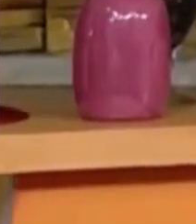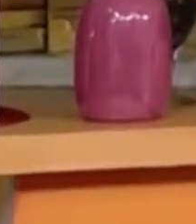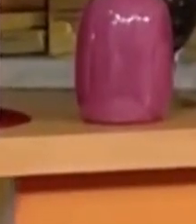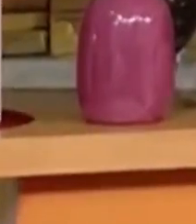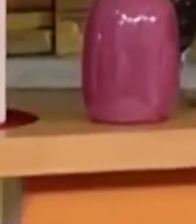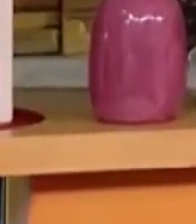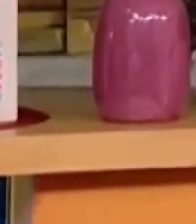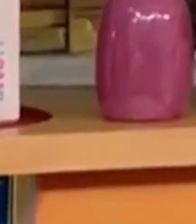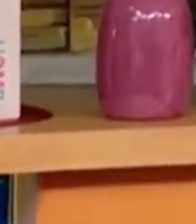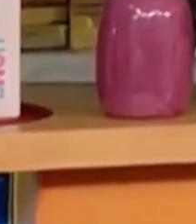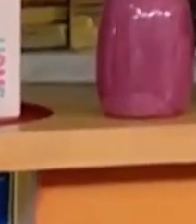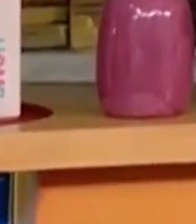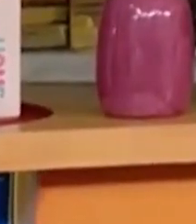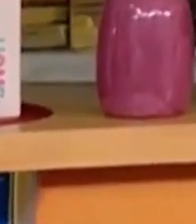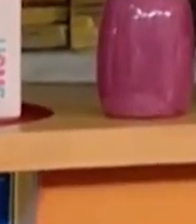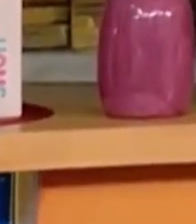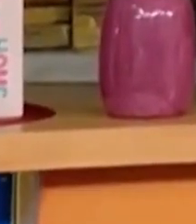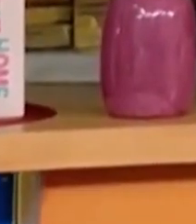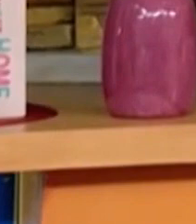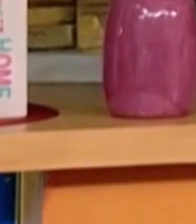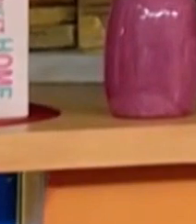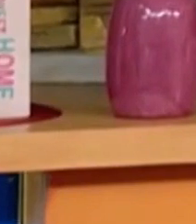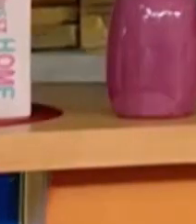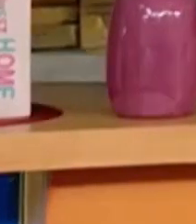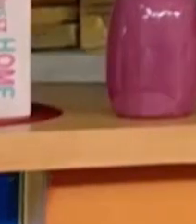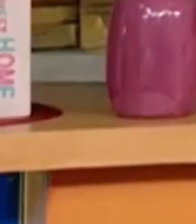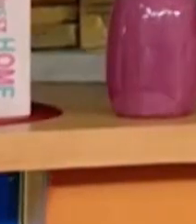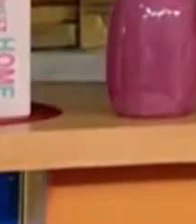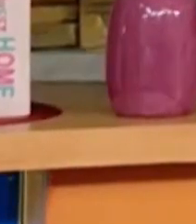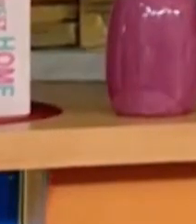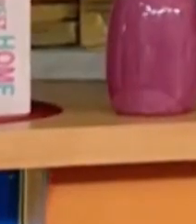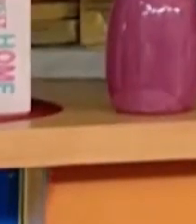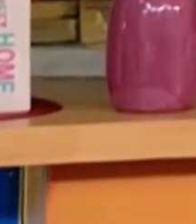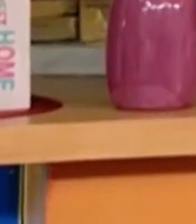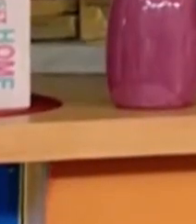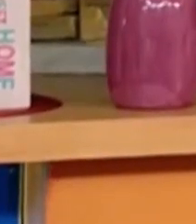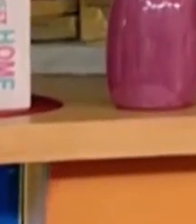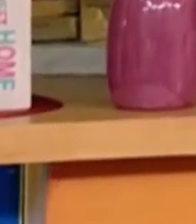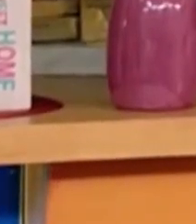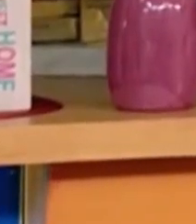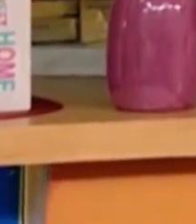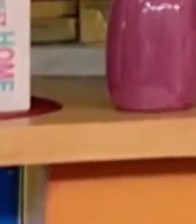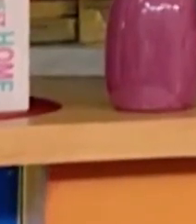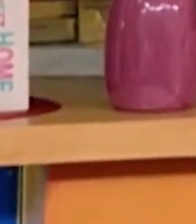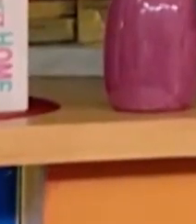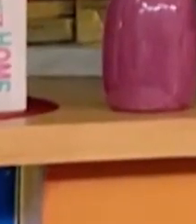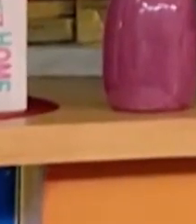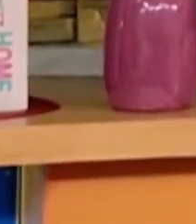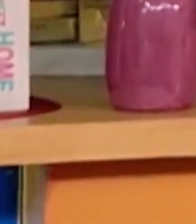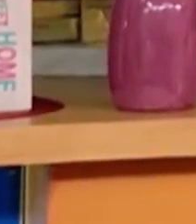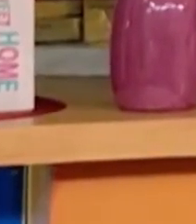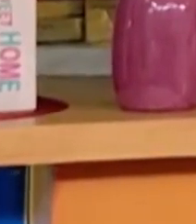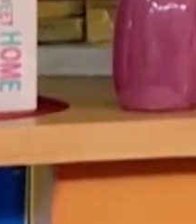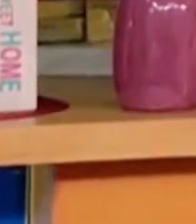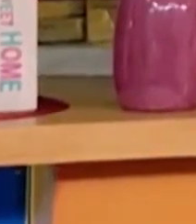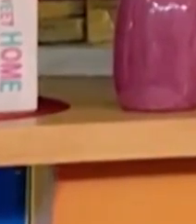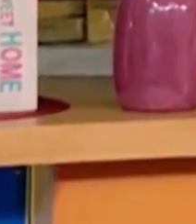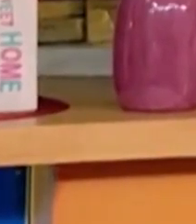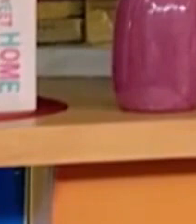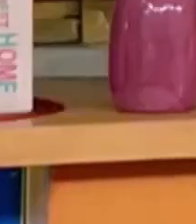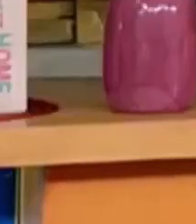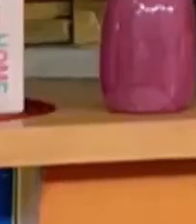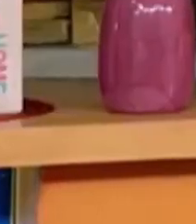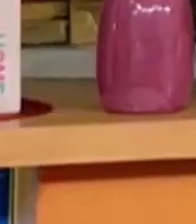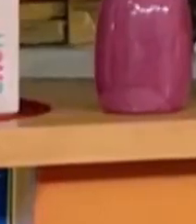mga balita. Panoorin ang unang balita sa unang hirit at iba pang award-winning news ka sa youtube.com/GMA News. I-click lang